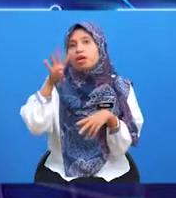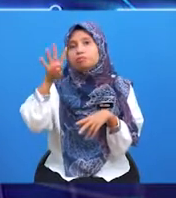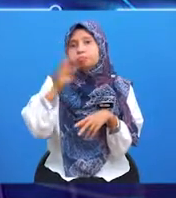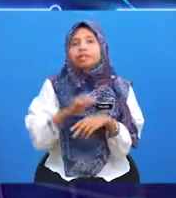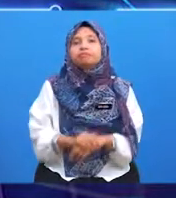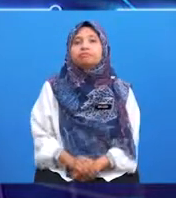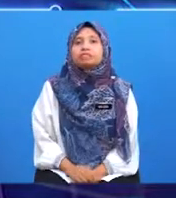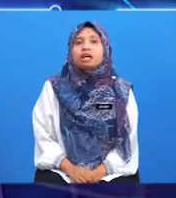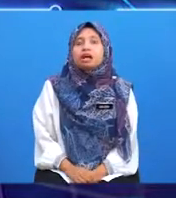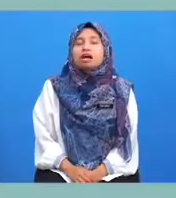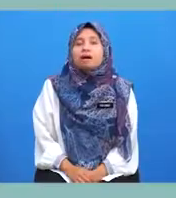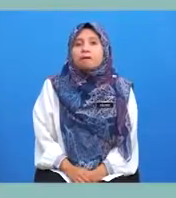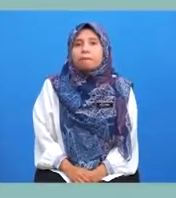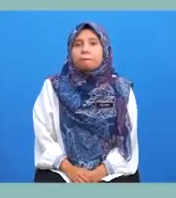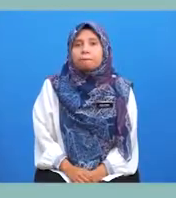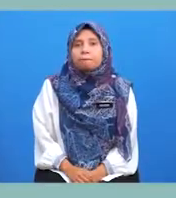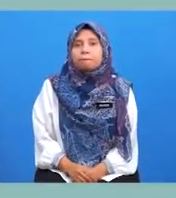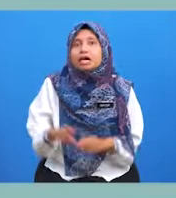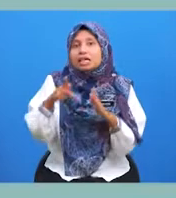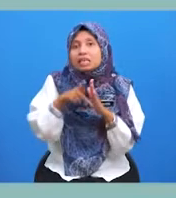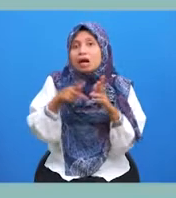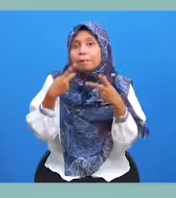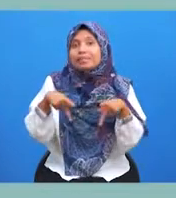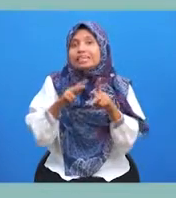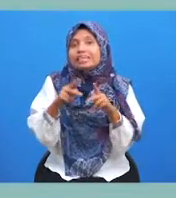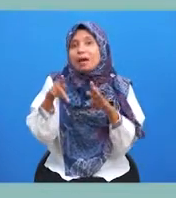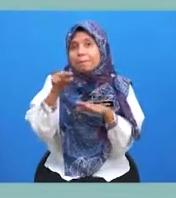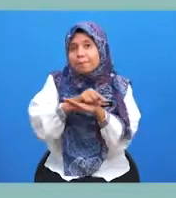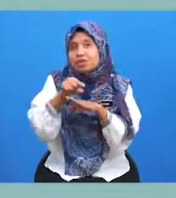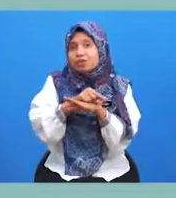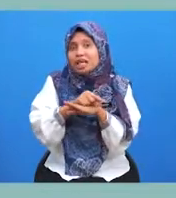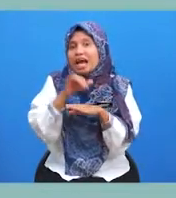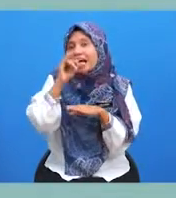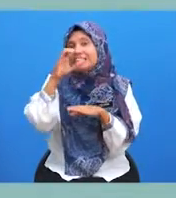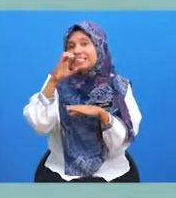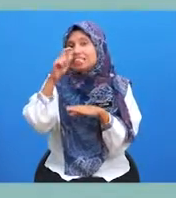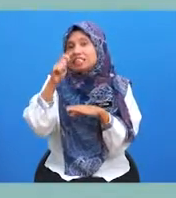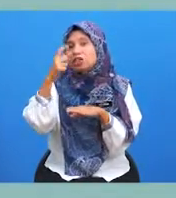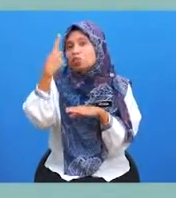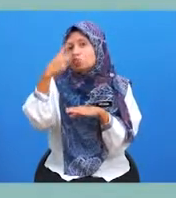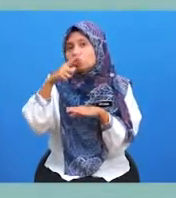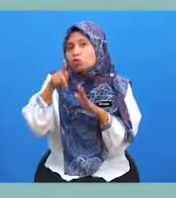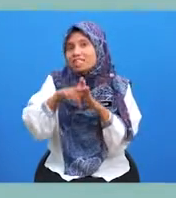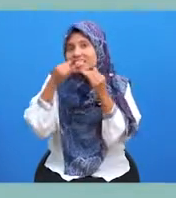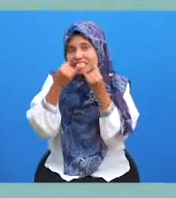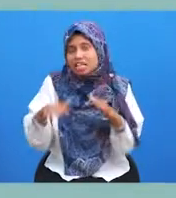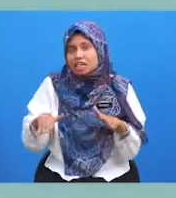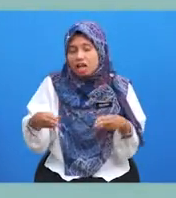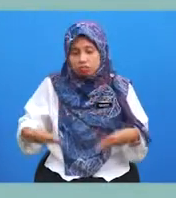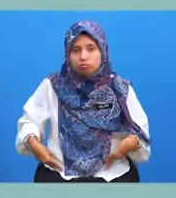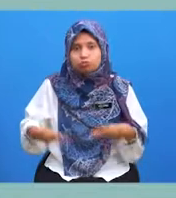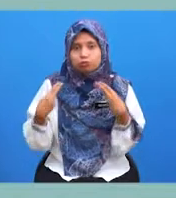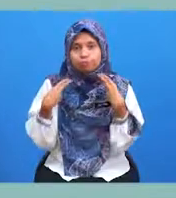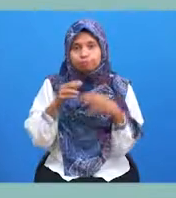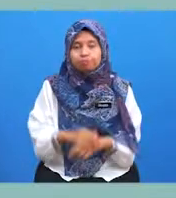8.4 pula, iaitu kepentingan penggunaan ICT untuk